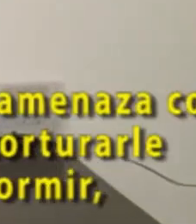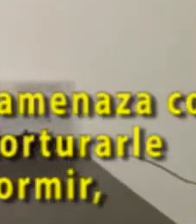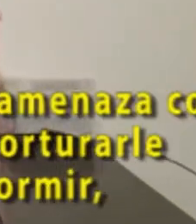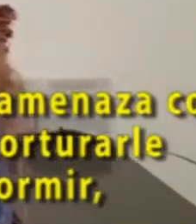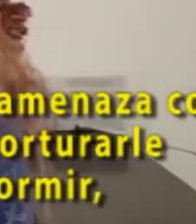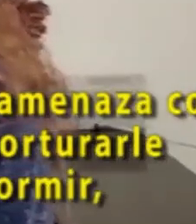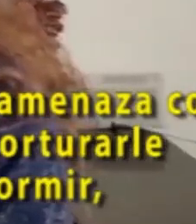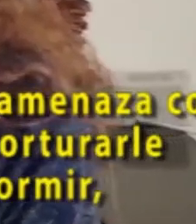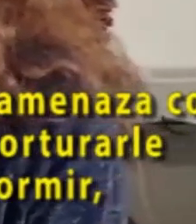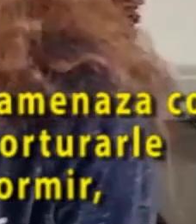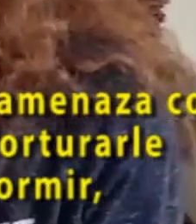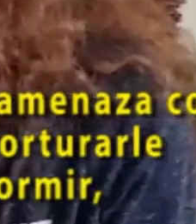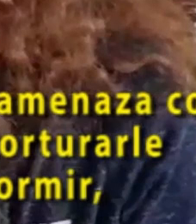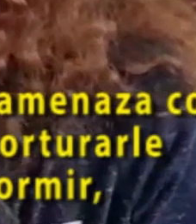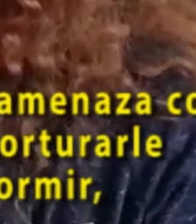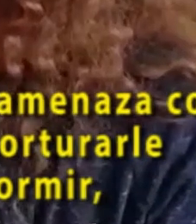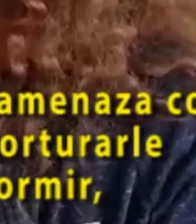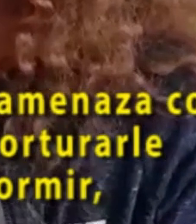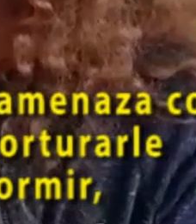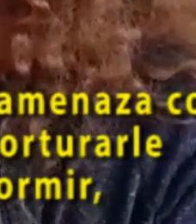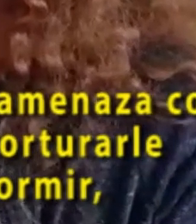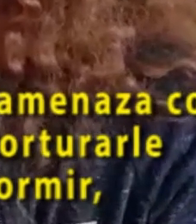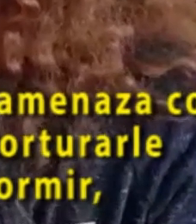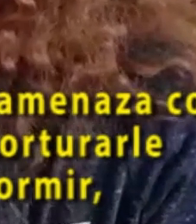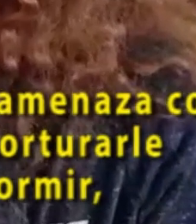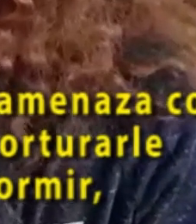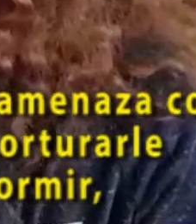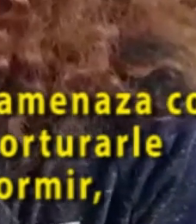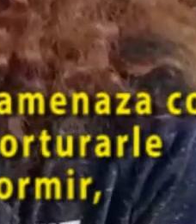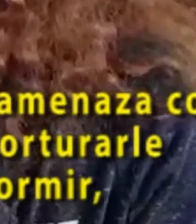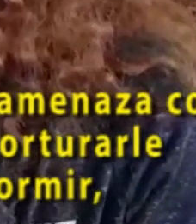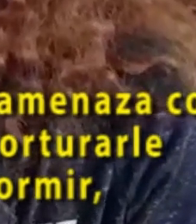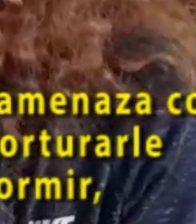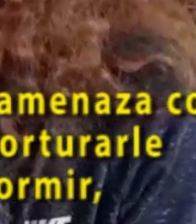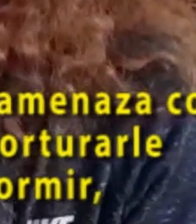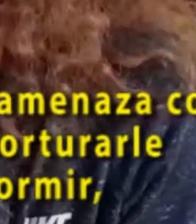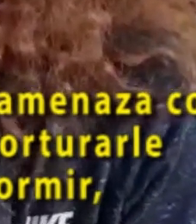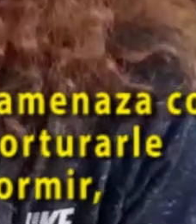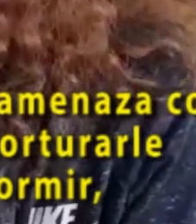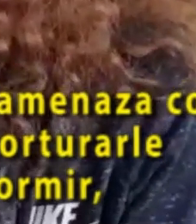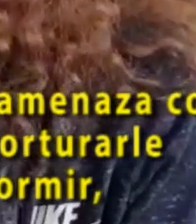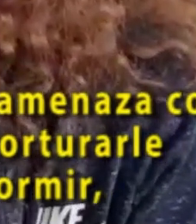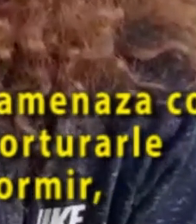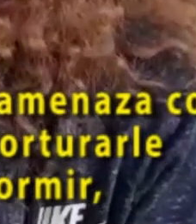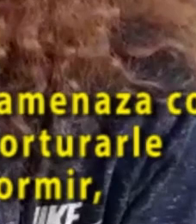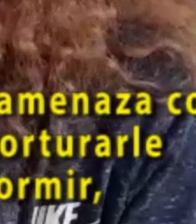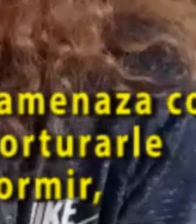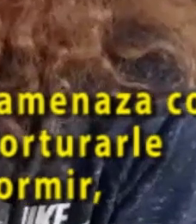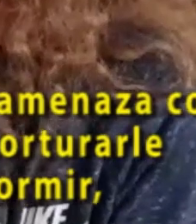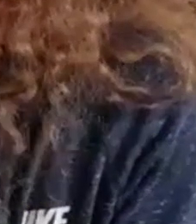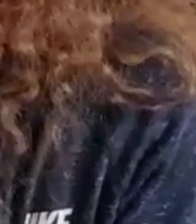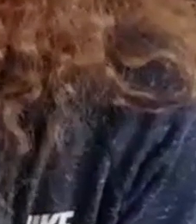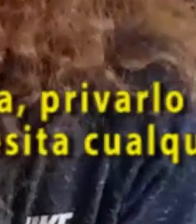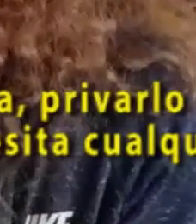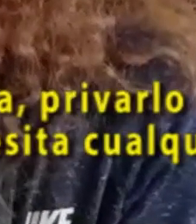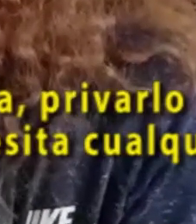بيكون في ضغط عالي عليه من إنه بتهدد بأهله، الضرب، التعذيب النفسي، إنه ما